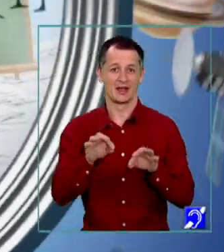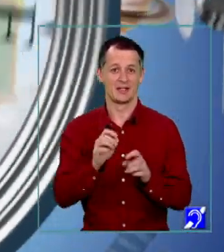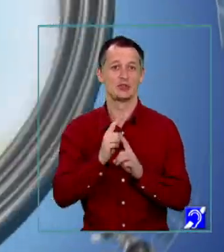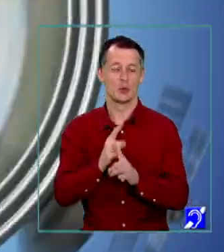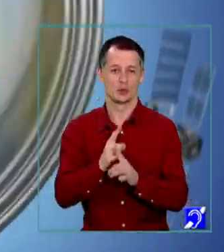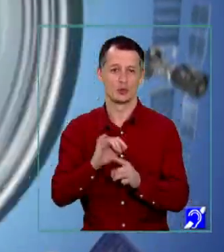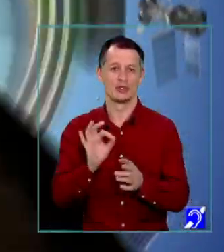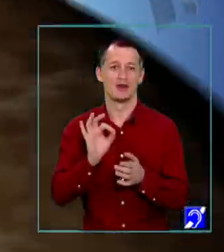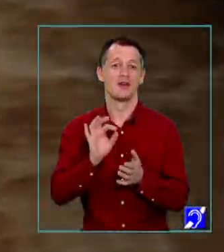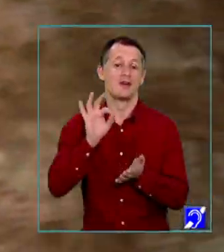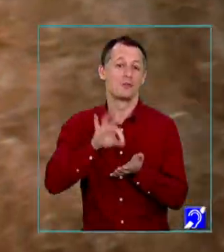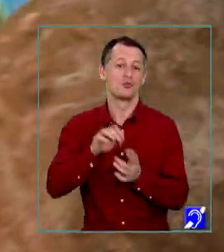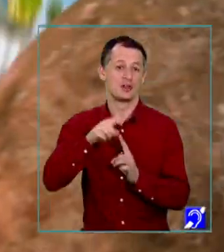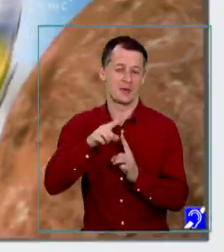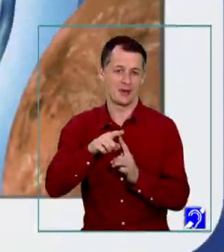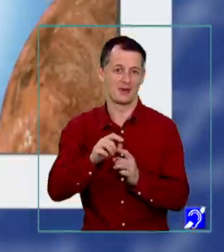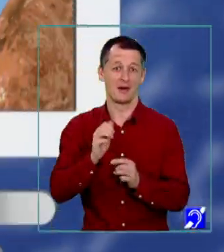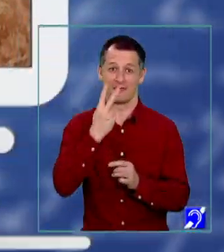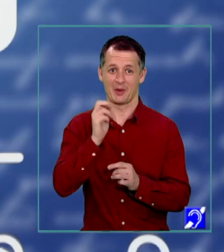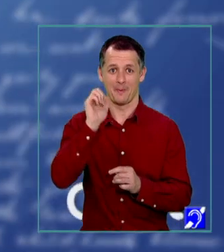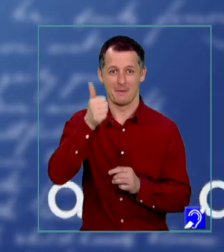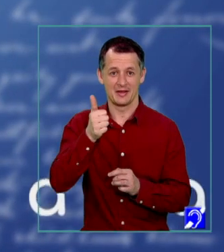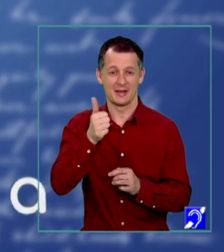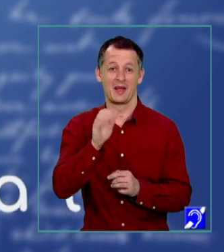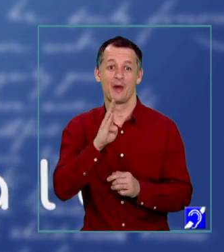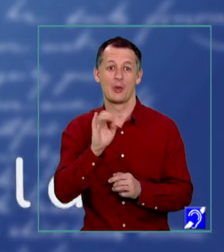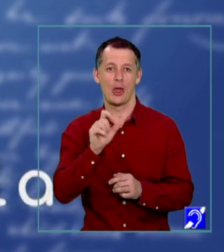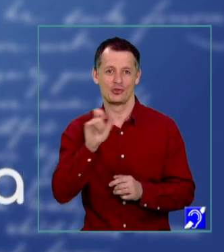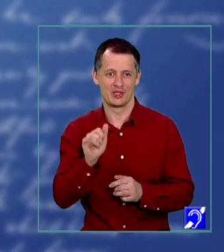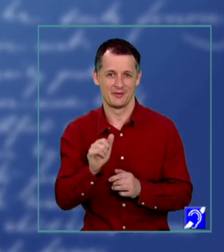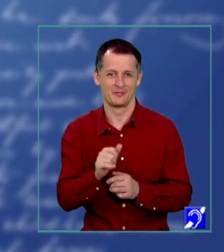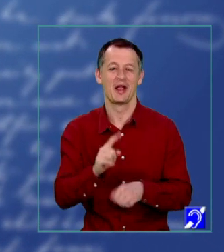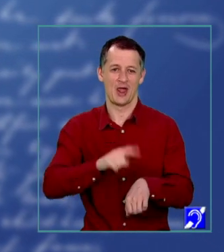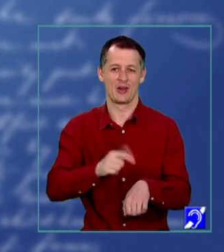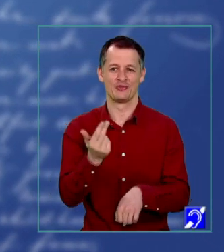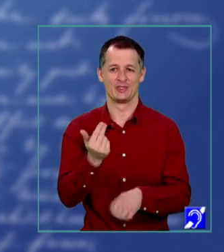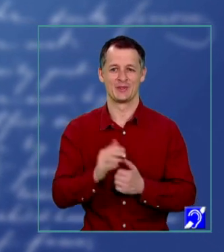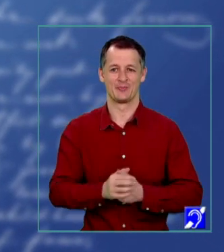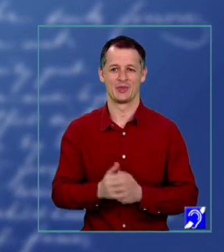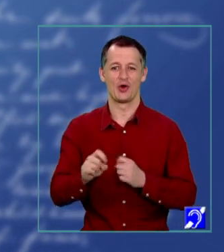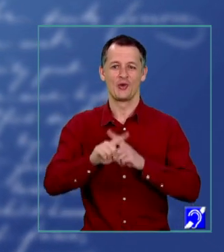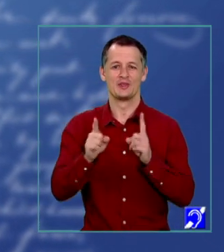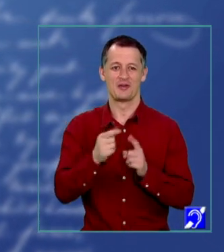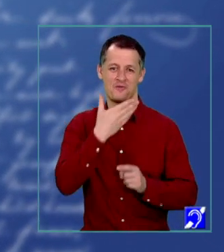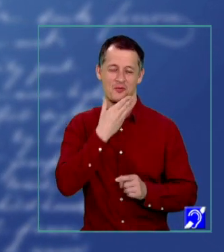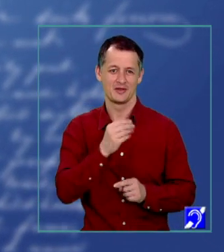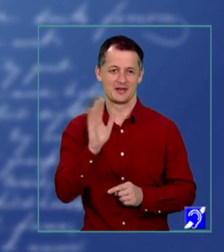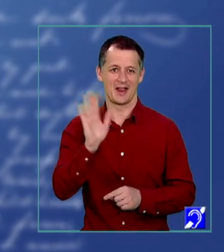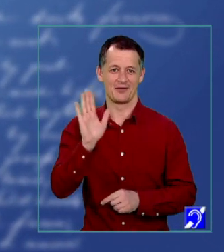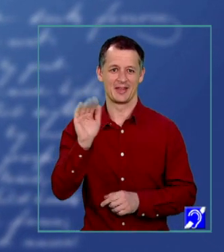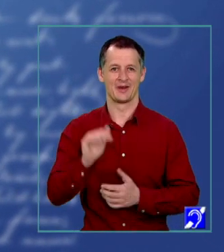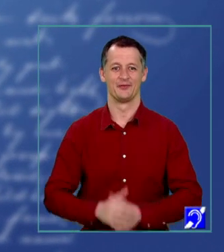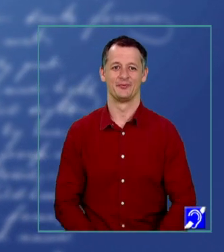temele propuse. Ne revedem mâine cu un antrenament la biologie, tot de la ora 15. O zi productivă să aveți!